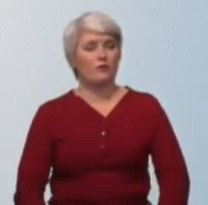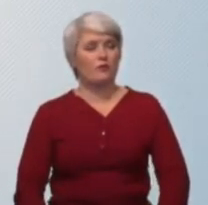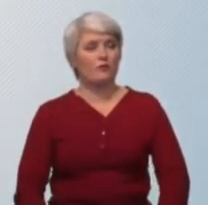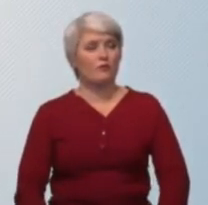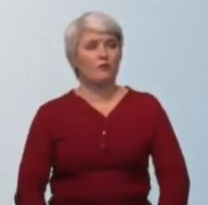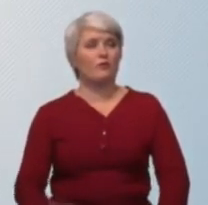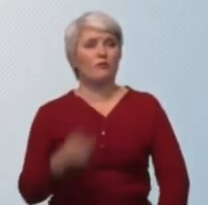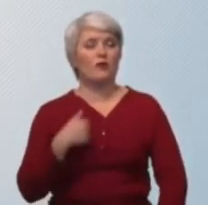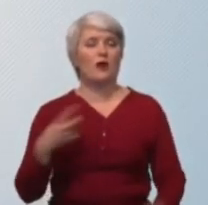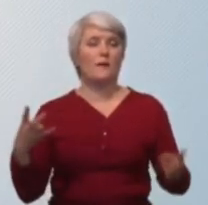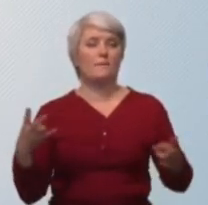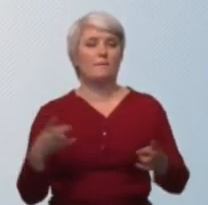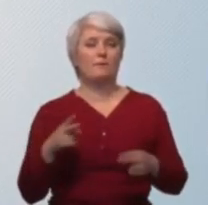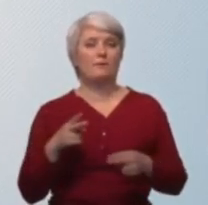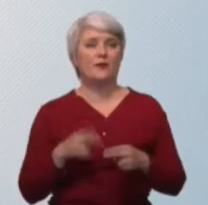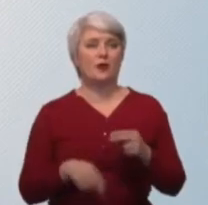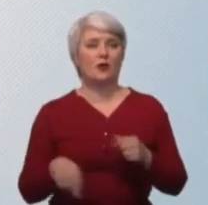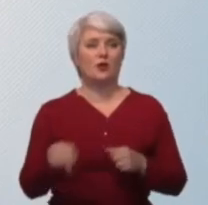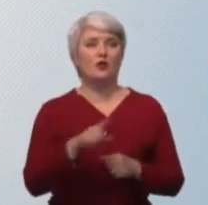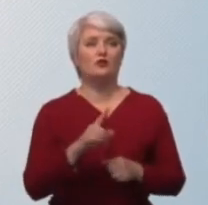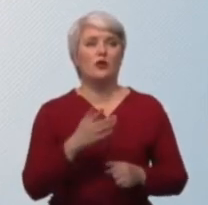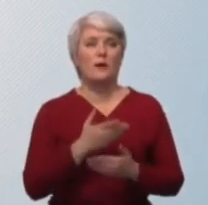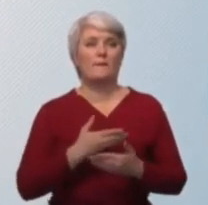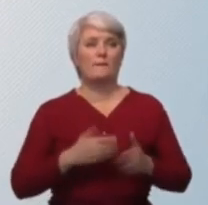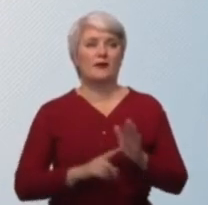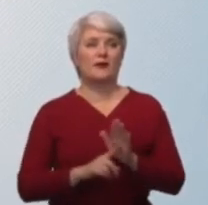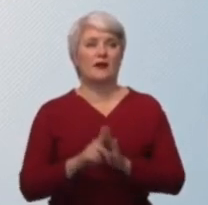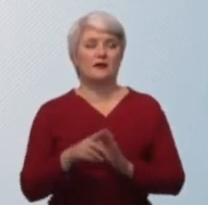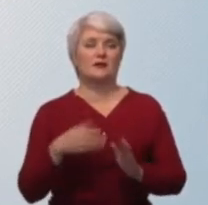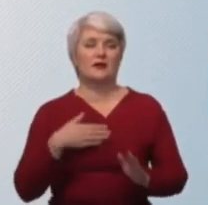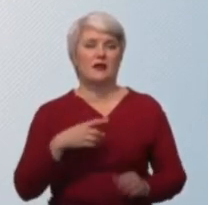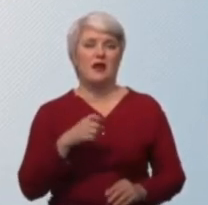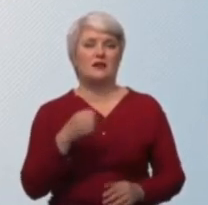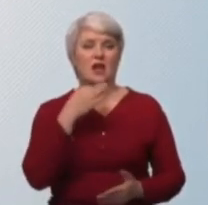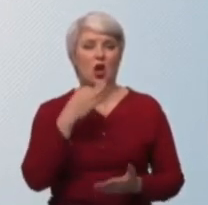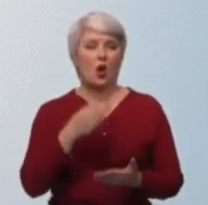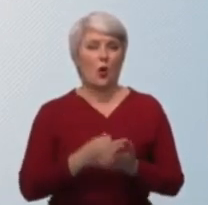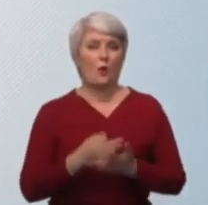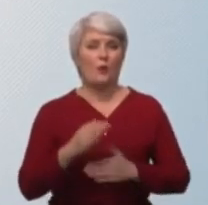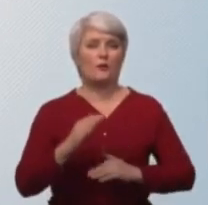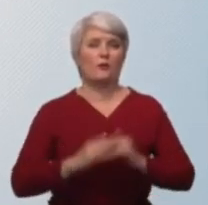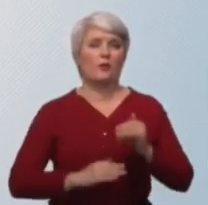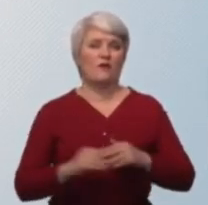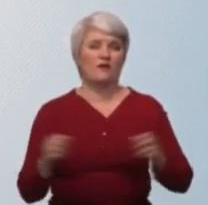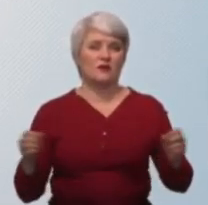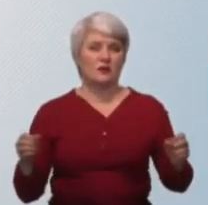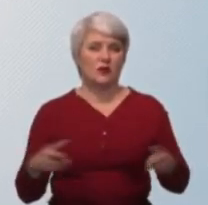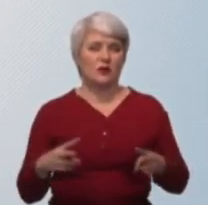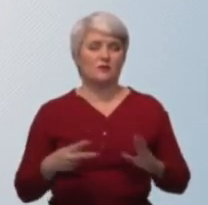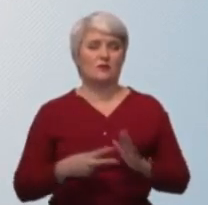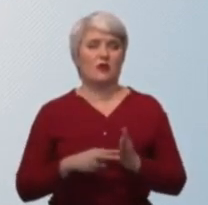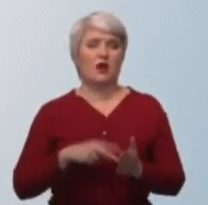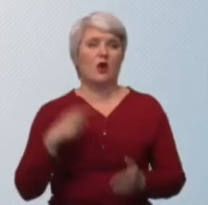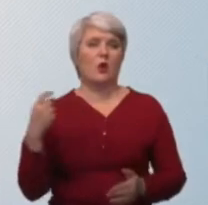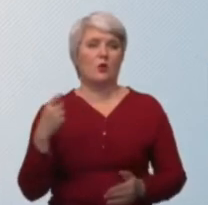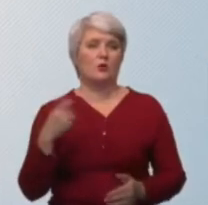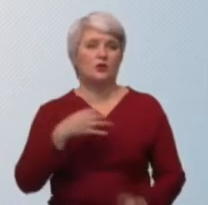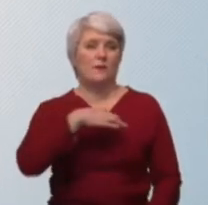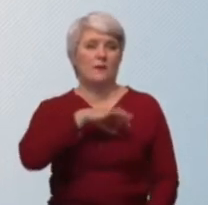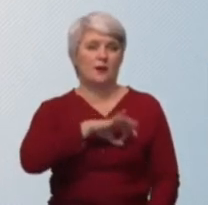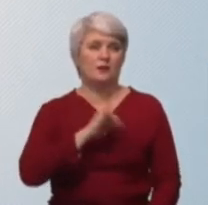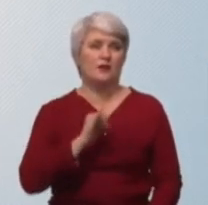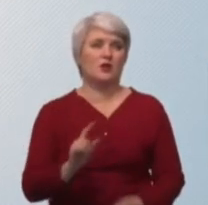Нам необхідно закінчити те, що ми почали. Я за опит, професіоналізм, економічний прагматизм